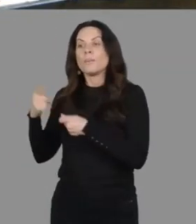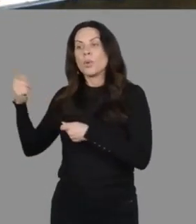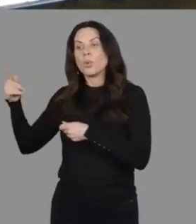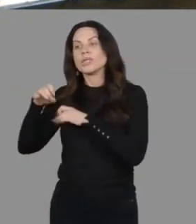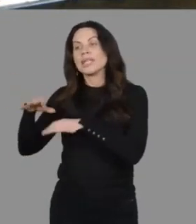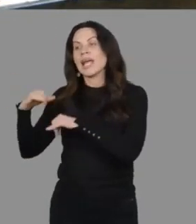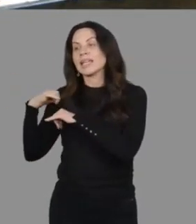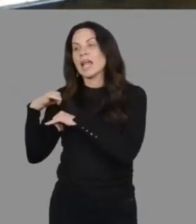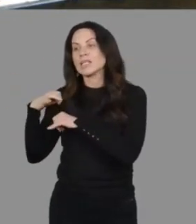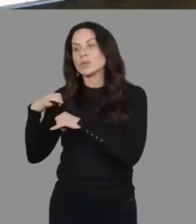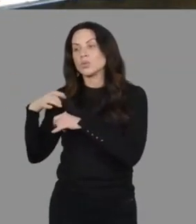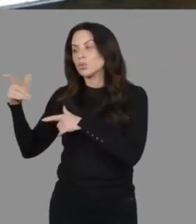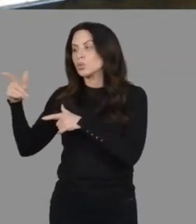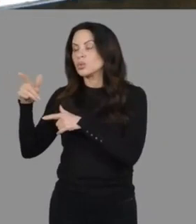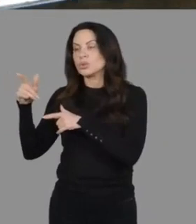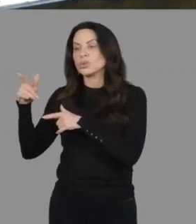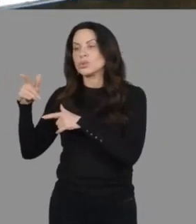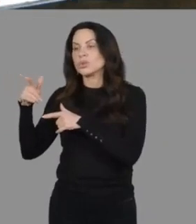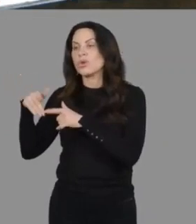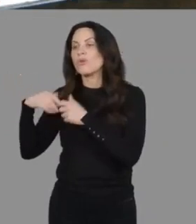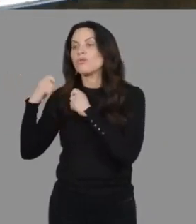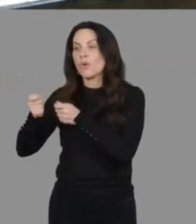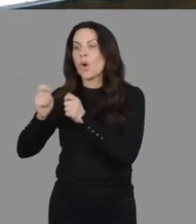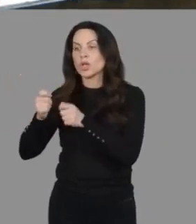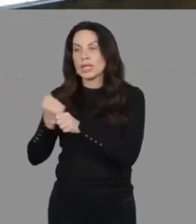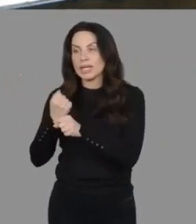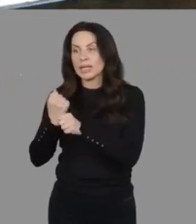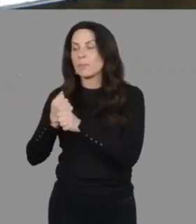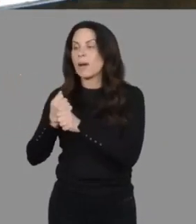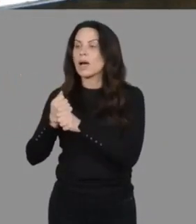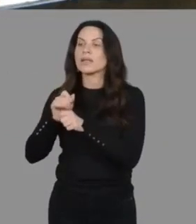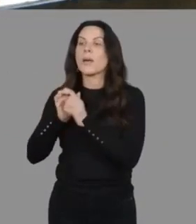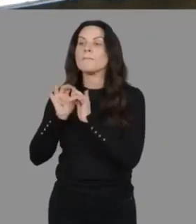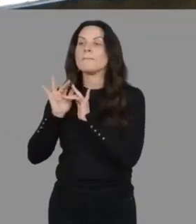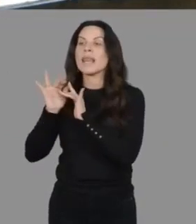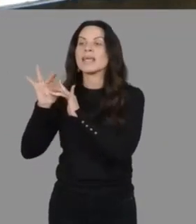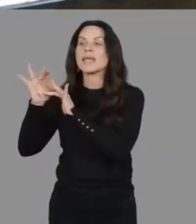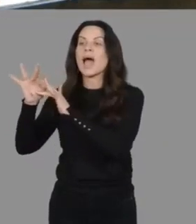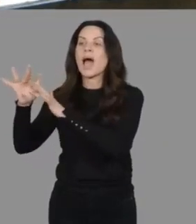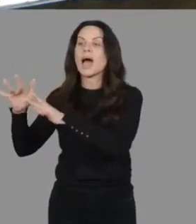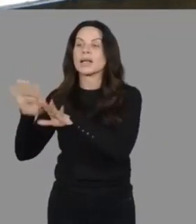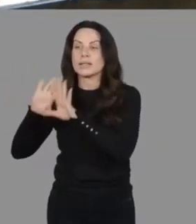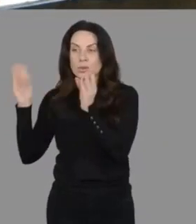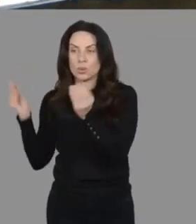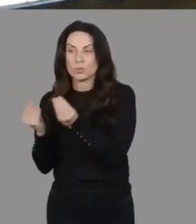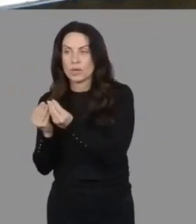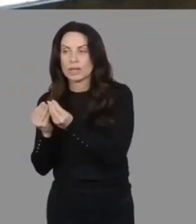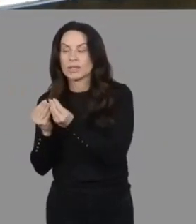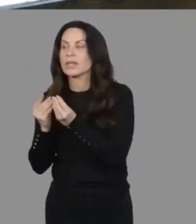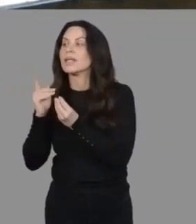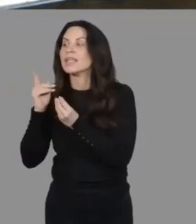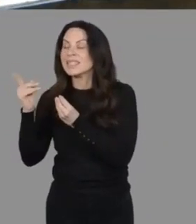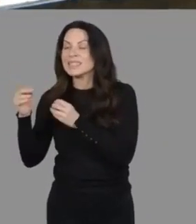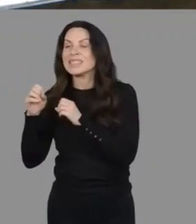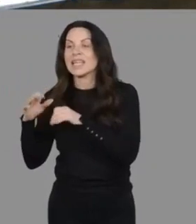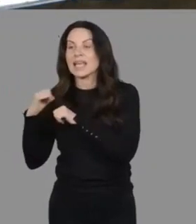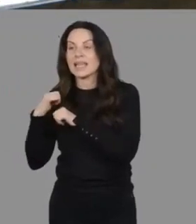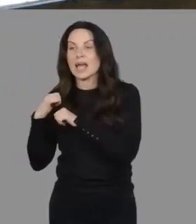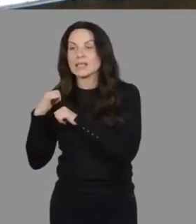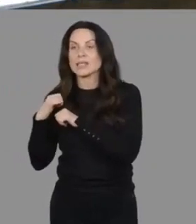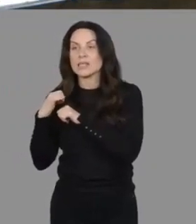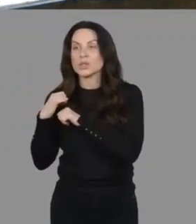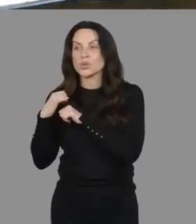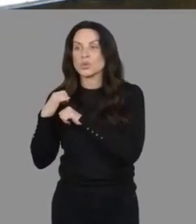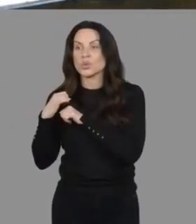Entlastungspakete geschnürt in Milliardenumfang. Diese Entlastungspakete sind auch aus unserer Sicht